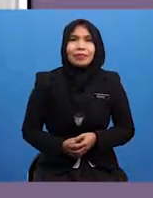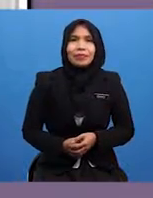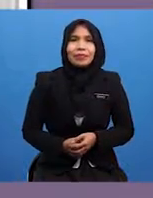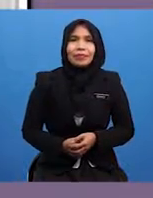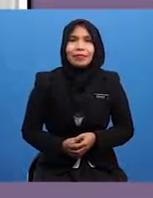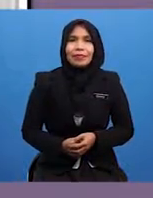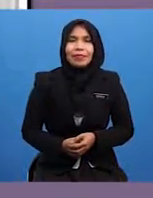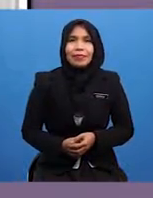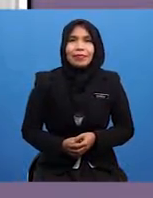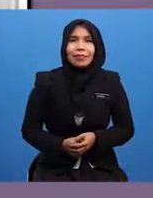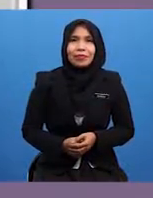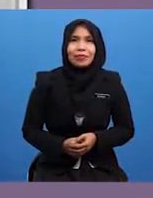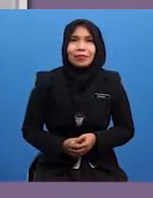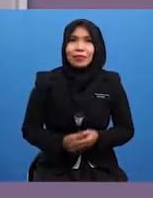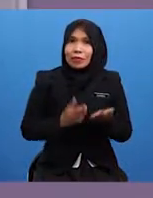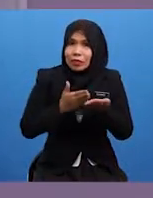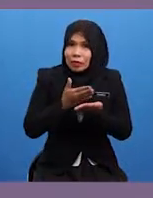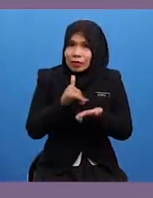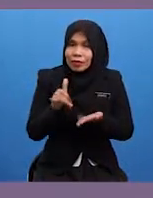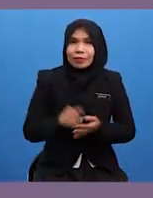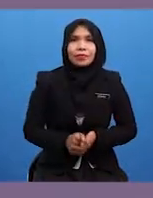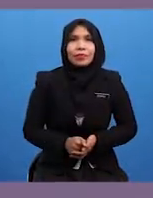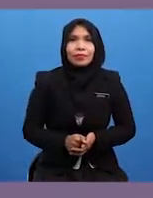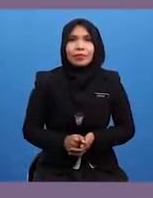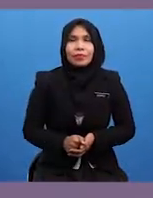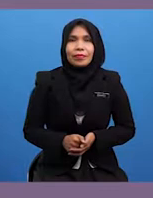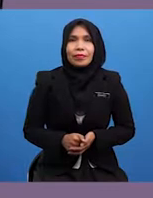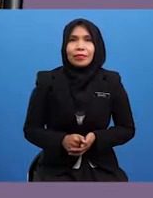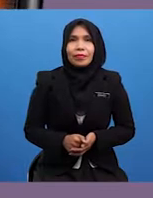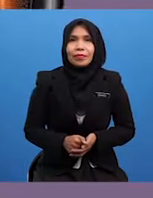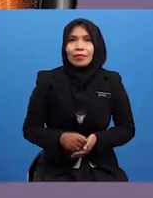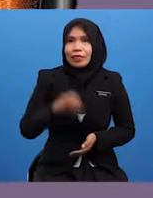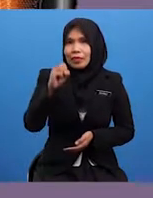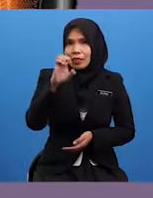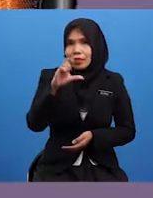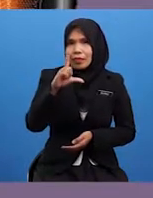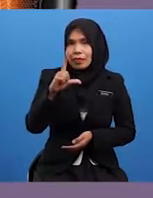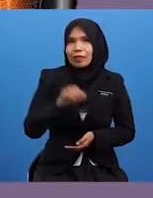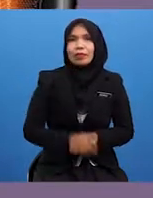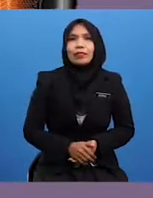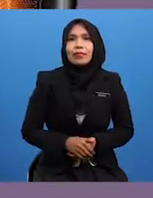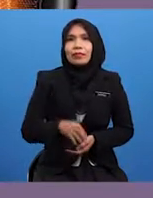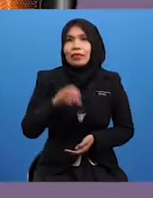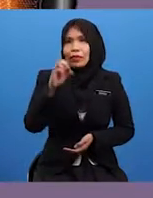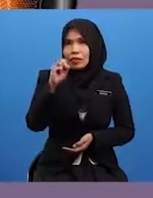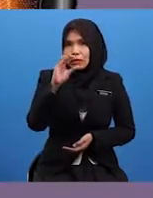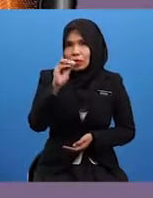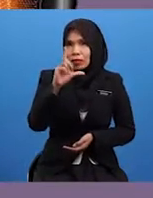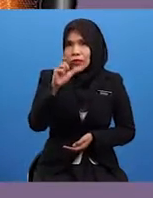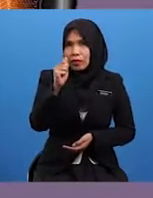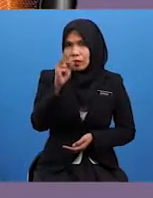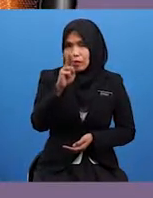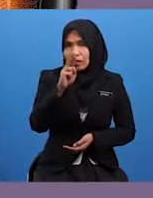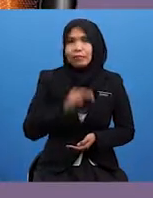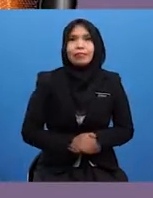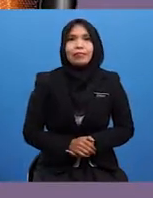kering. Seterusnya adalah sel solar. Sel solar menggunakan tenaga solar yang dikumpulkan